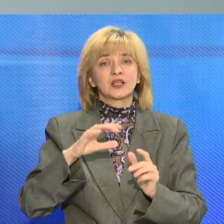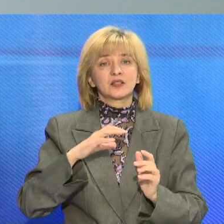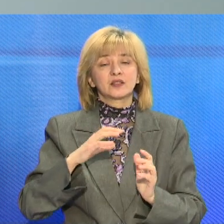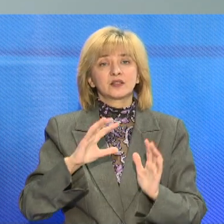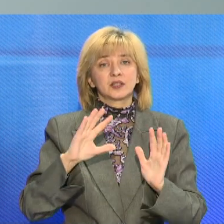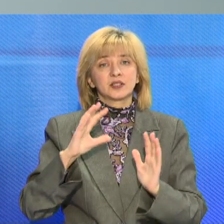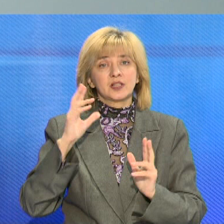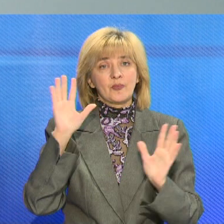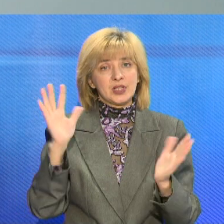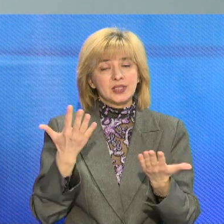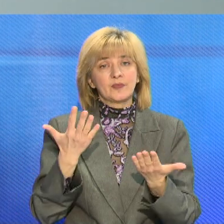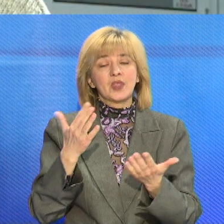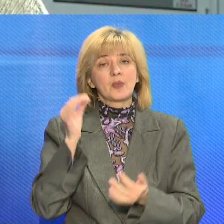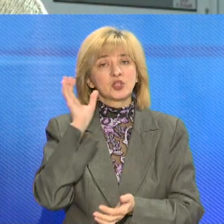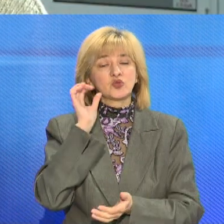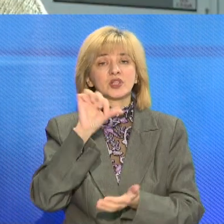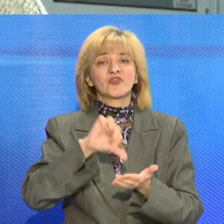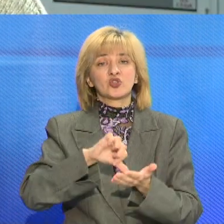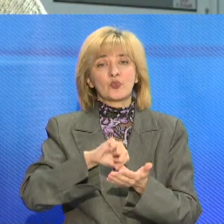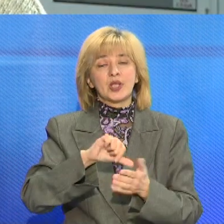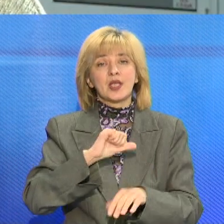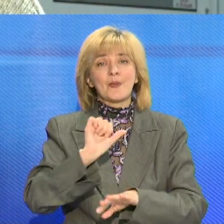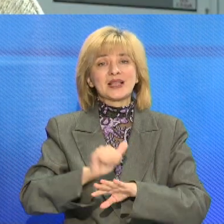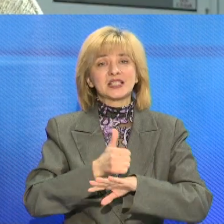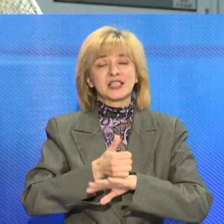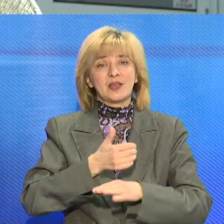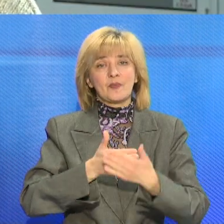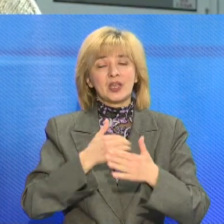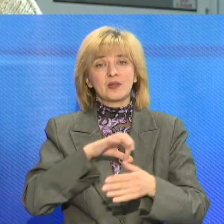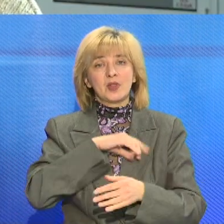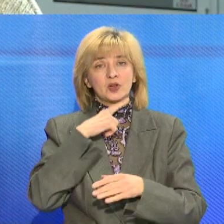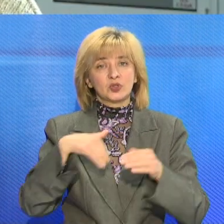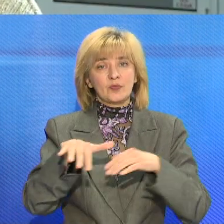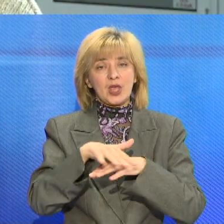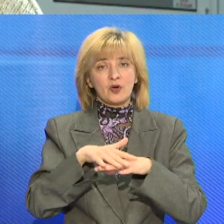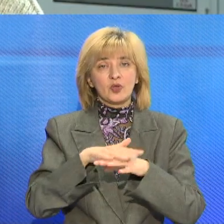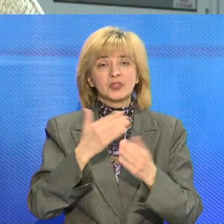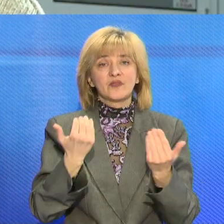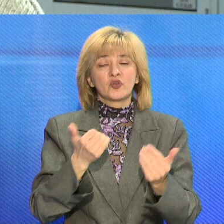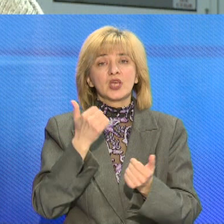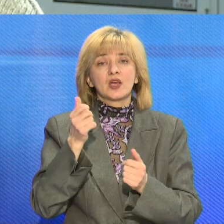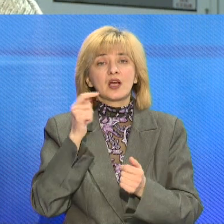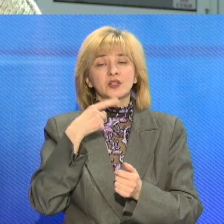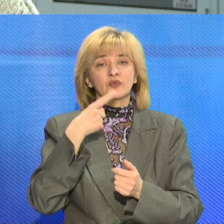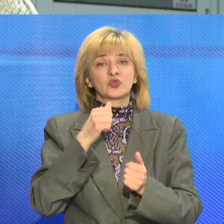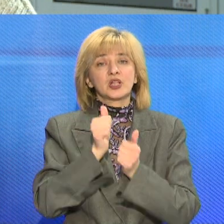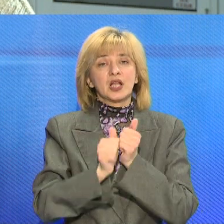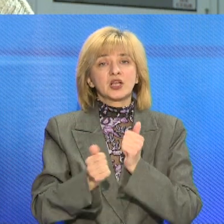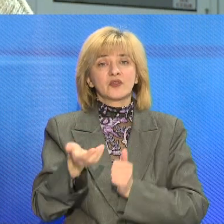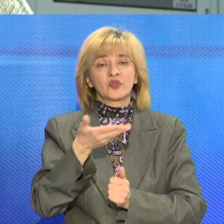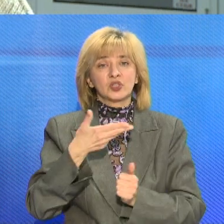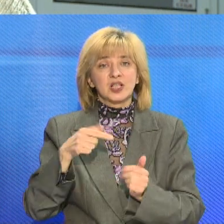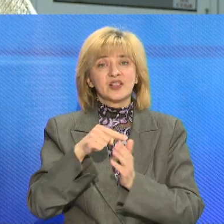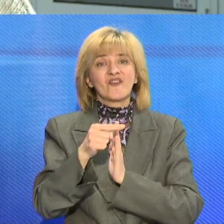президента перед белорусским народом. Сегодня президент озвучил, ну, наверное, для каждого из нас, для каждого человека те